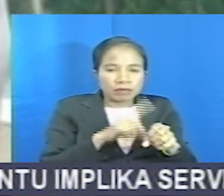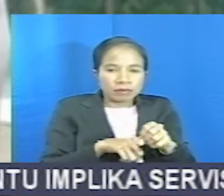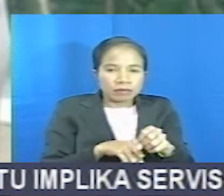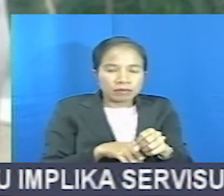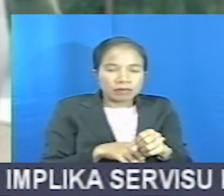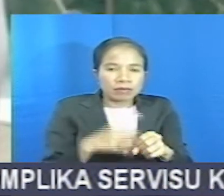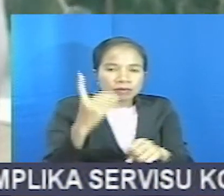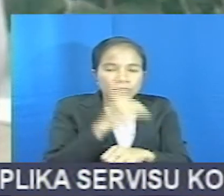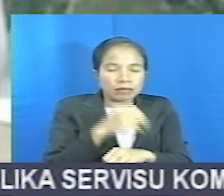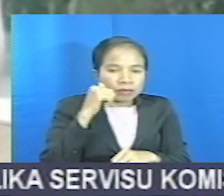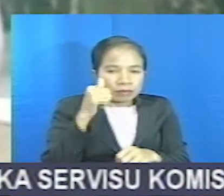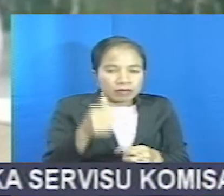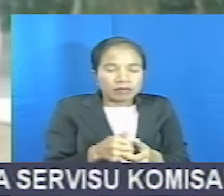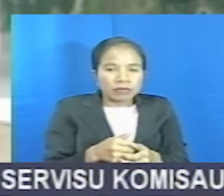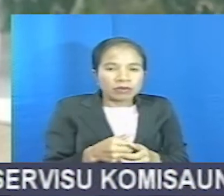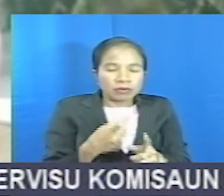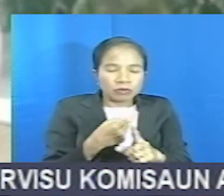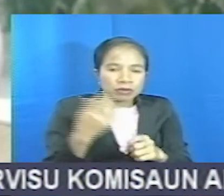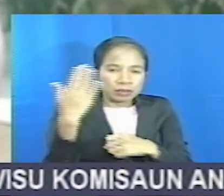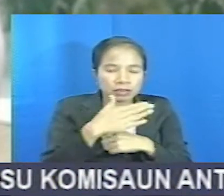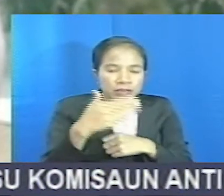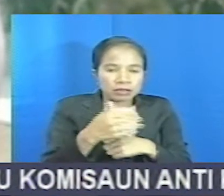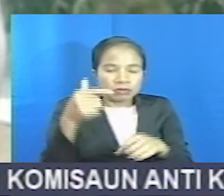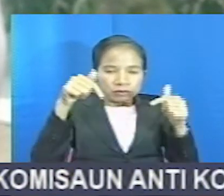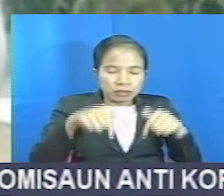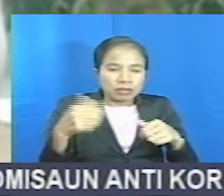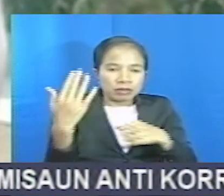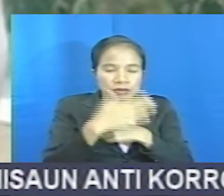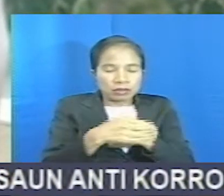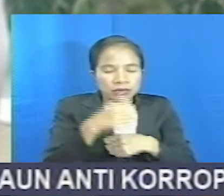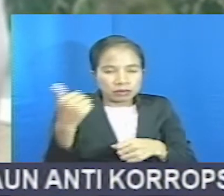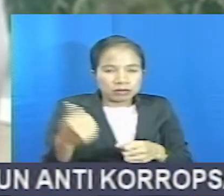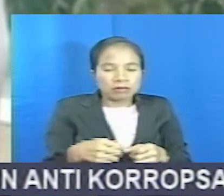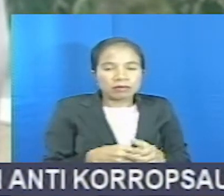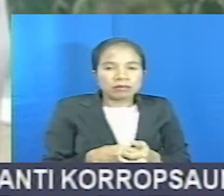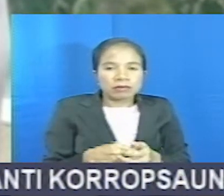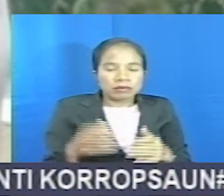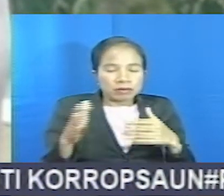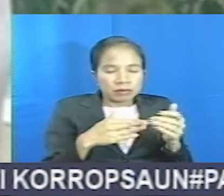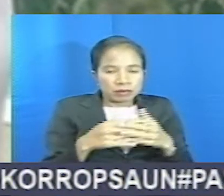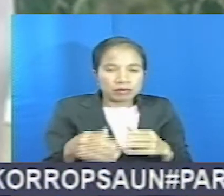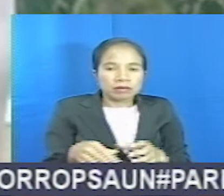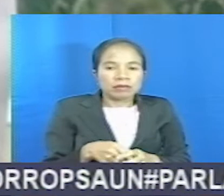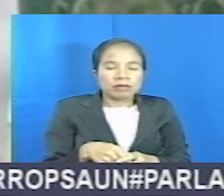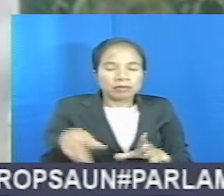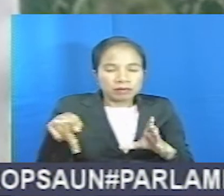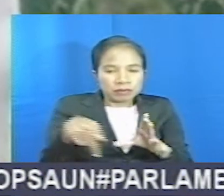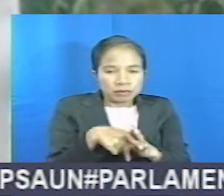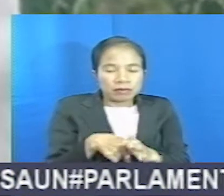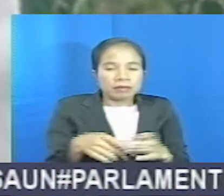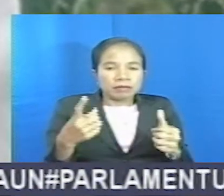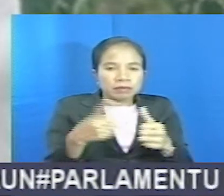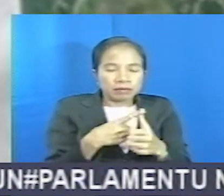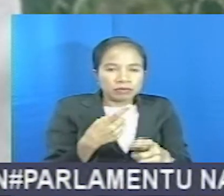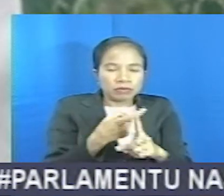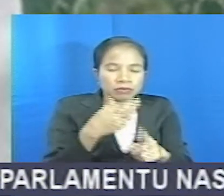tempo, mai di sang abang niang, husirai larang, namos iha rai lir. Tambah deh hanel sampai baing, ha konvide da bot sira, ita ba kumpanya dala